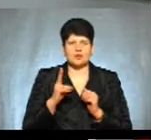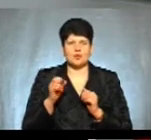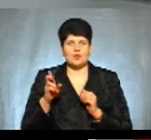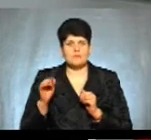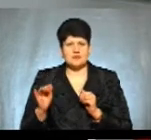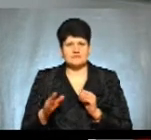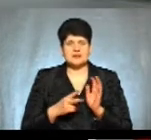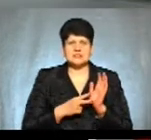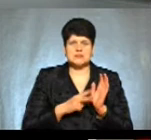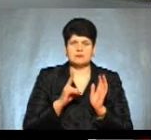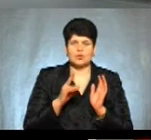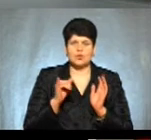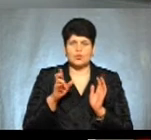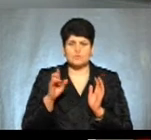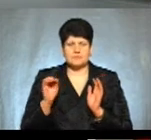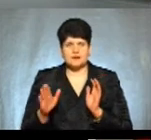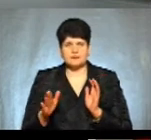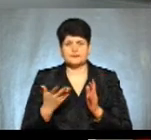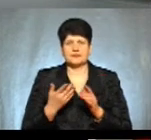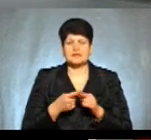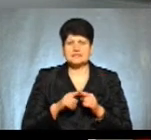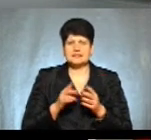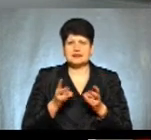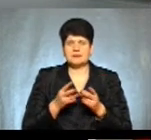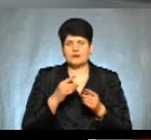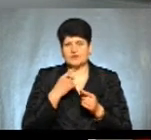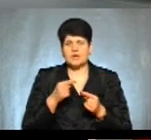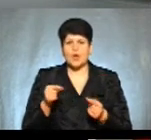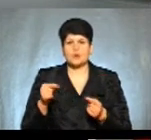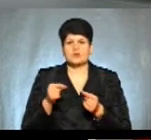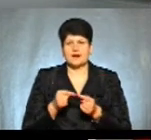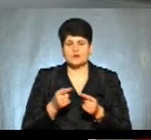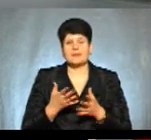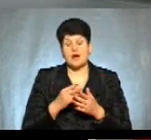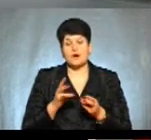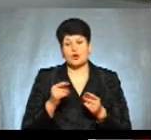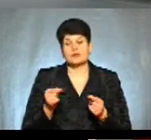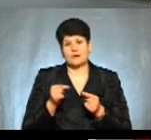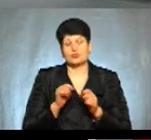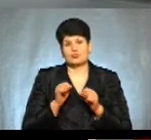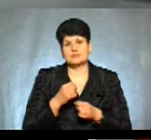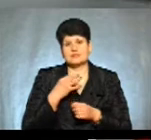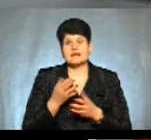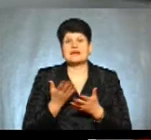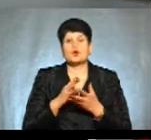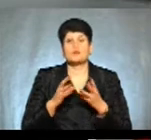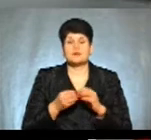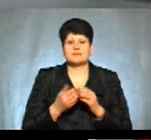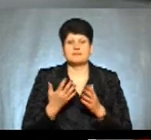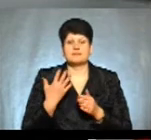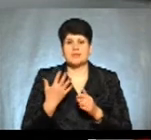кубів. Тому, власне, тут повинна була би бути конкретика, і на конкретику можна було відповісти, який, власне, об'єм.